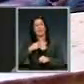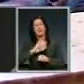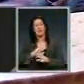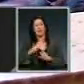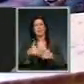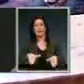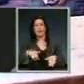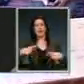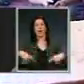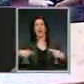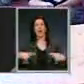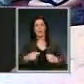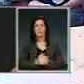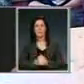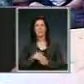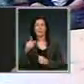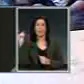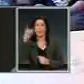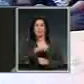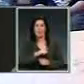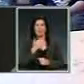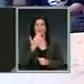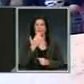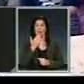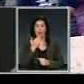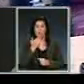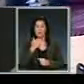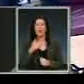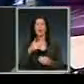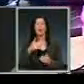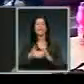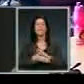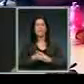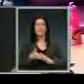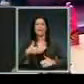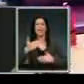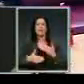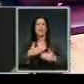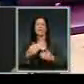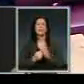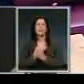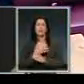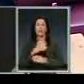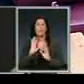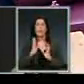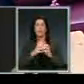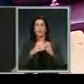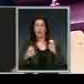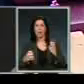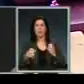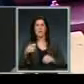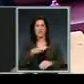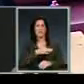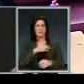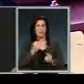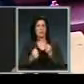הוא טס לארץ והחל בהליך שיקום ארוך. הפגיעה בעמוד השדרה הייתה קטלנית, היום הוא מזיז רק שתי אצבעות בכף